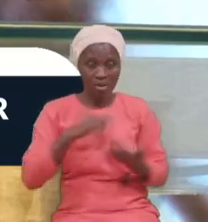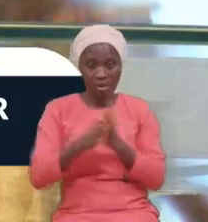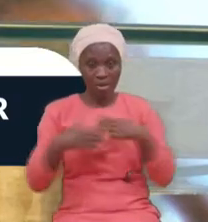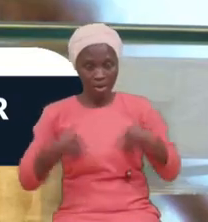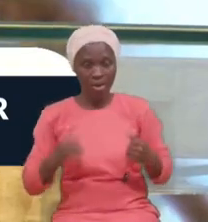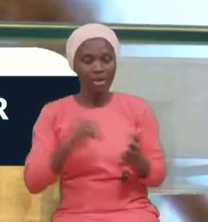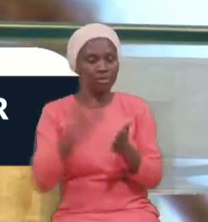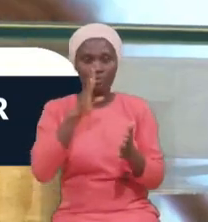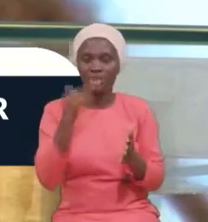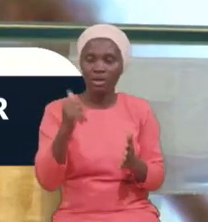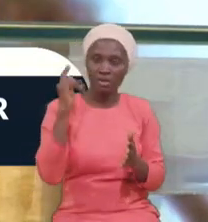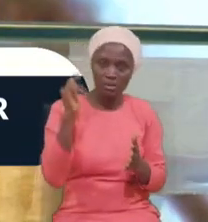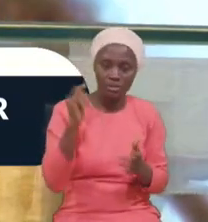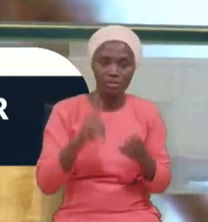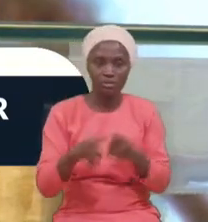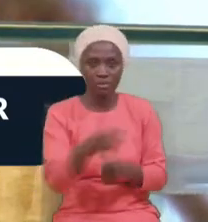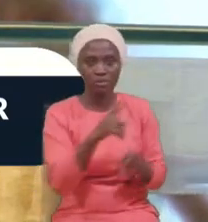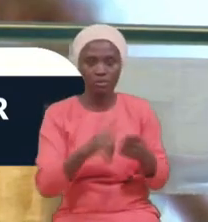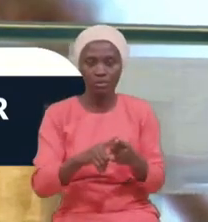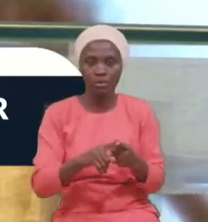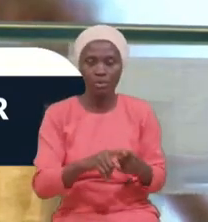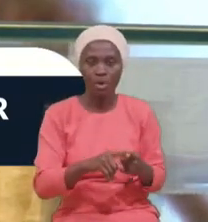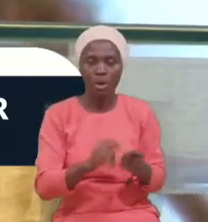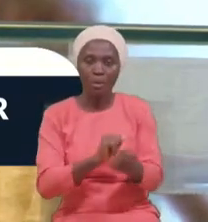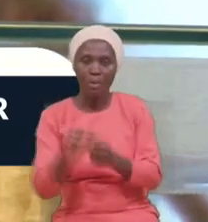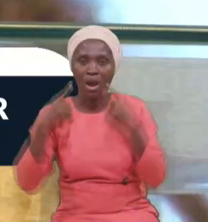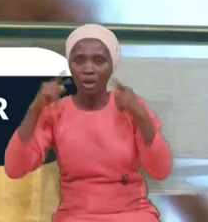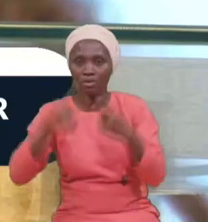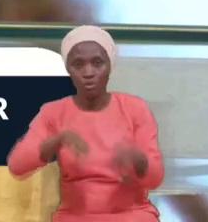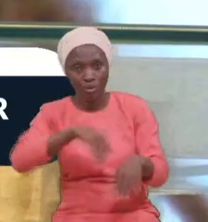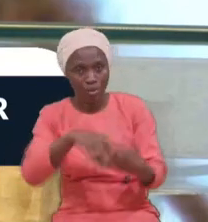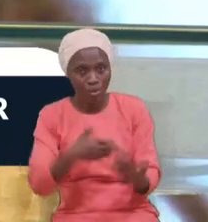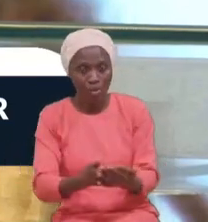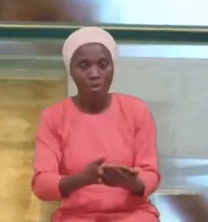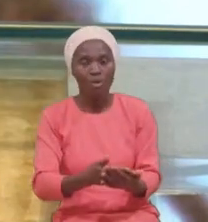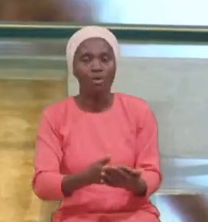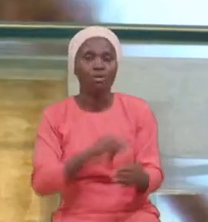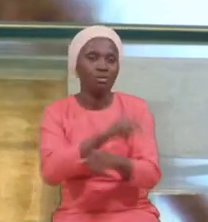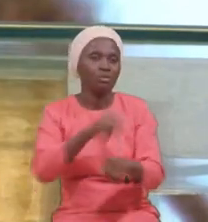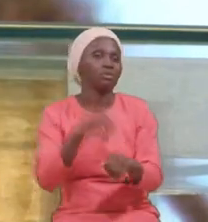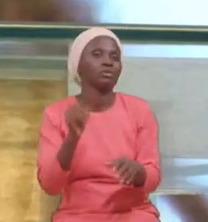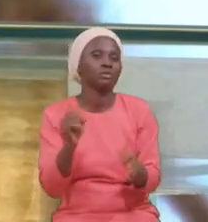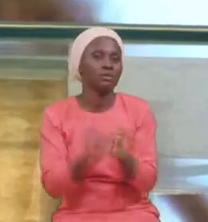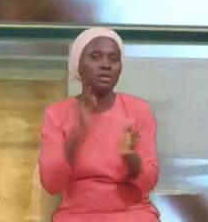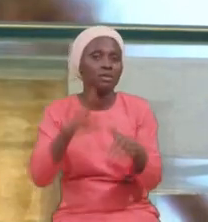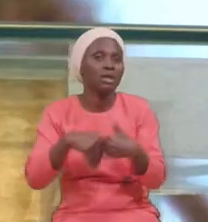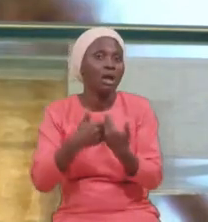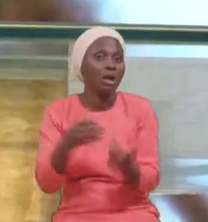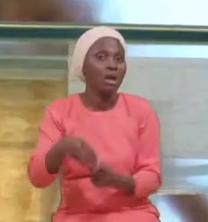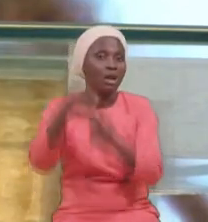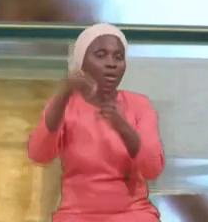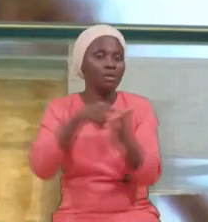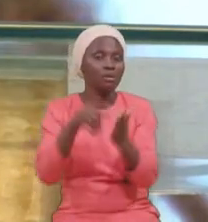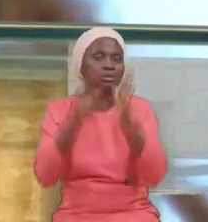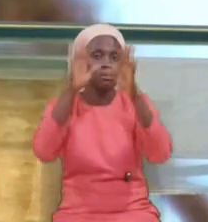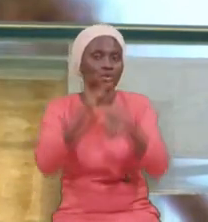et en ayant vu que tu es pur, cela leur sera donné comme témoignage qui sera transféré à la nation entière. C'est ainsi que